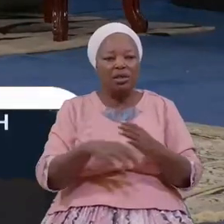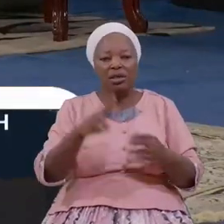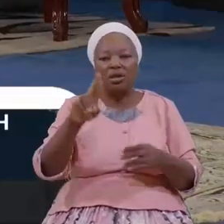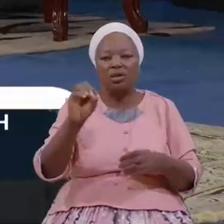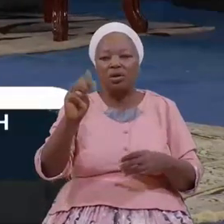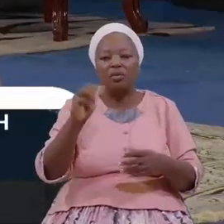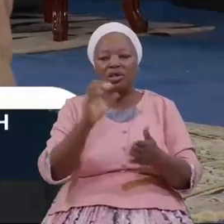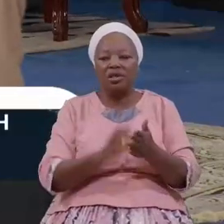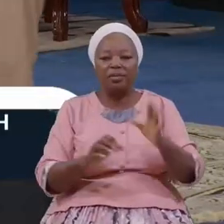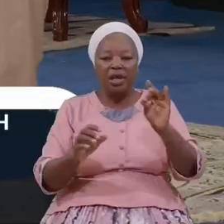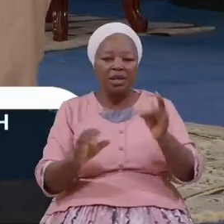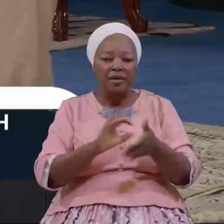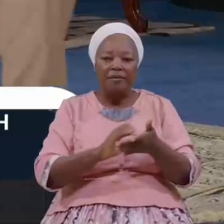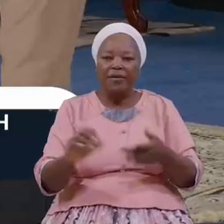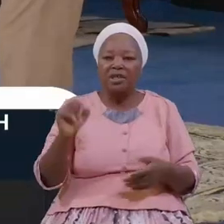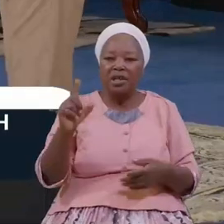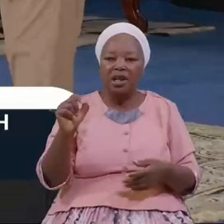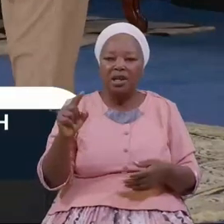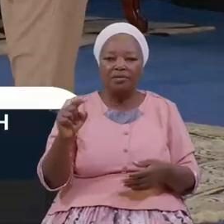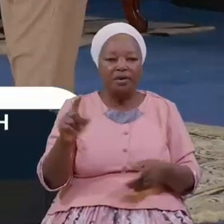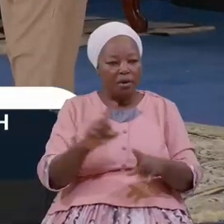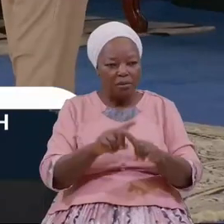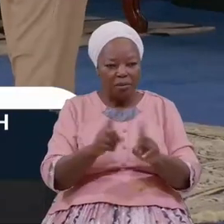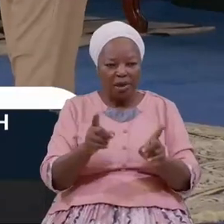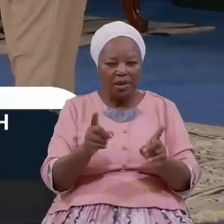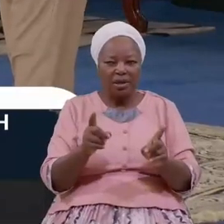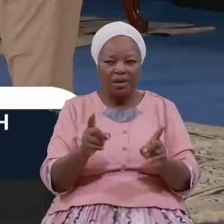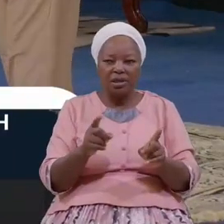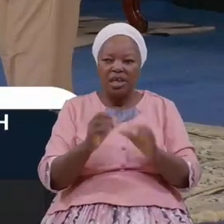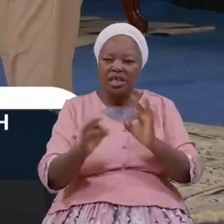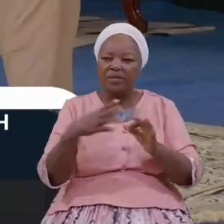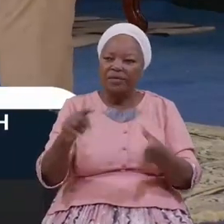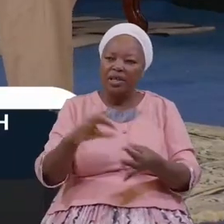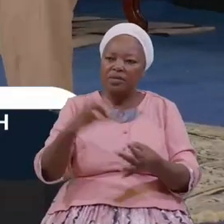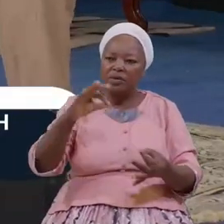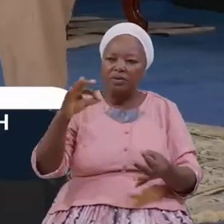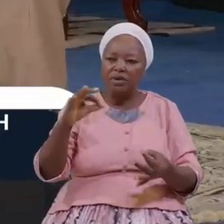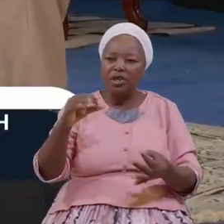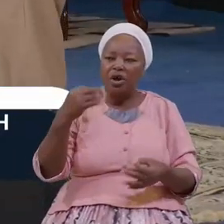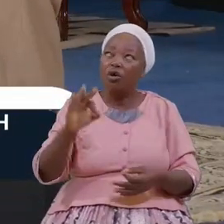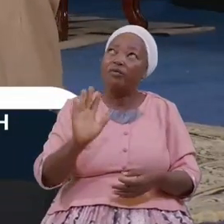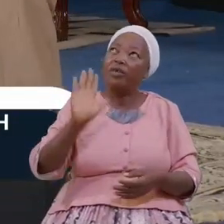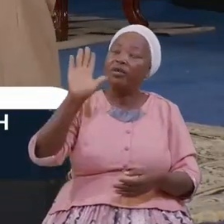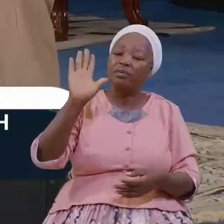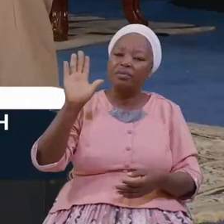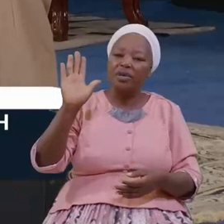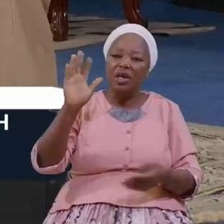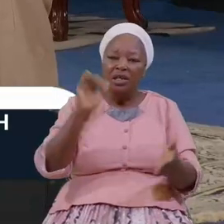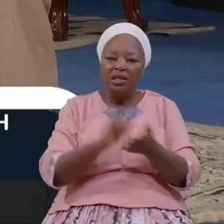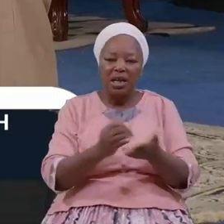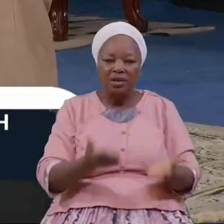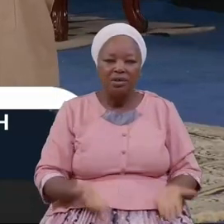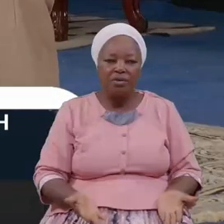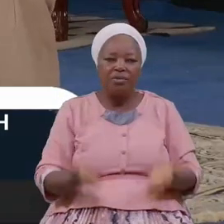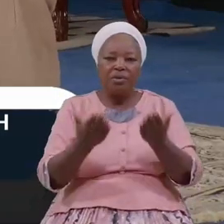Romains chapitre 8, verset 11. Romains 8, 11. Et